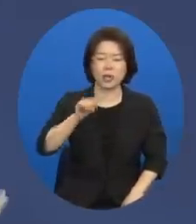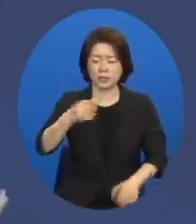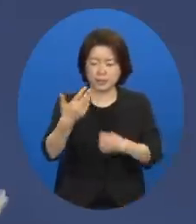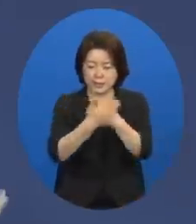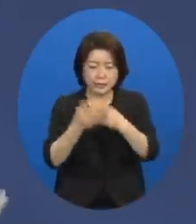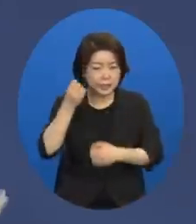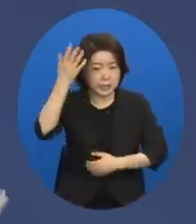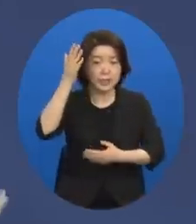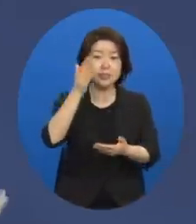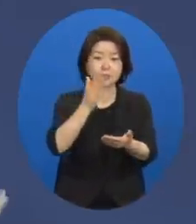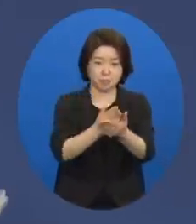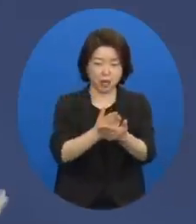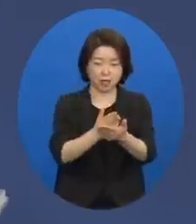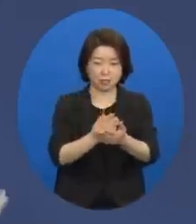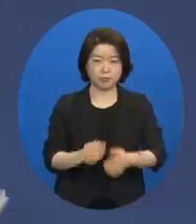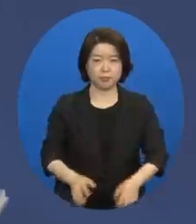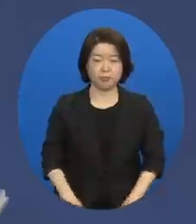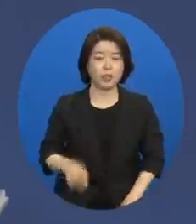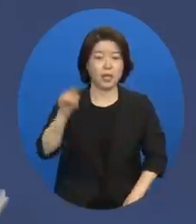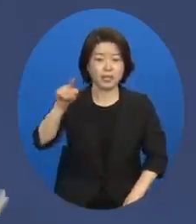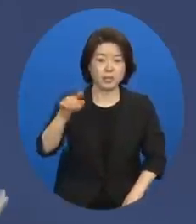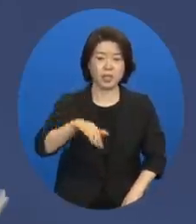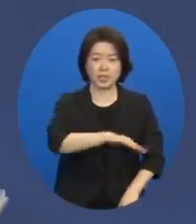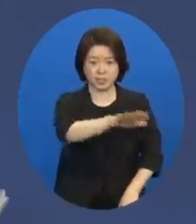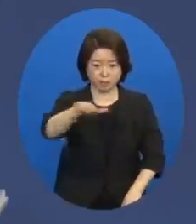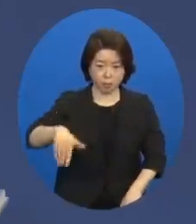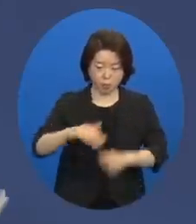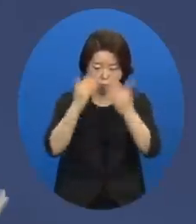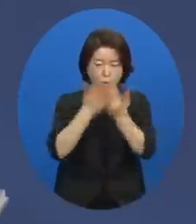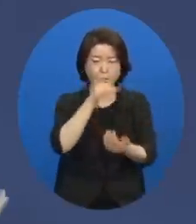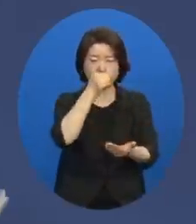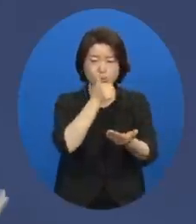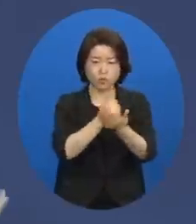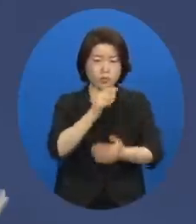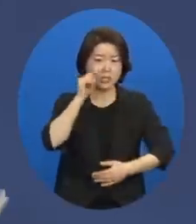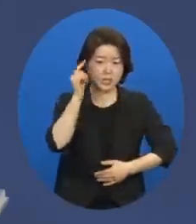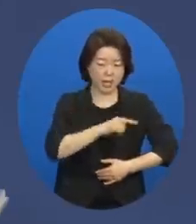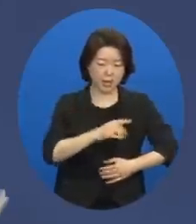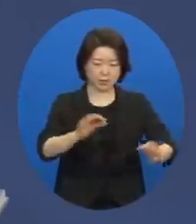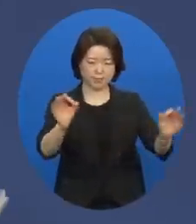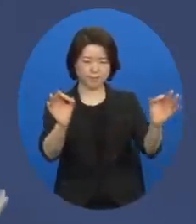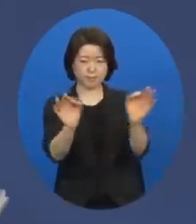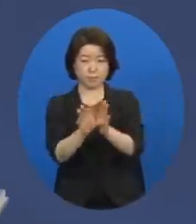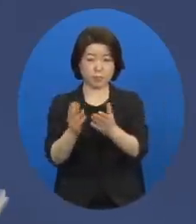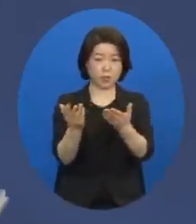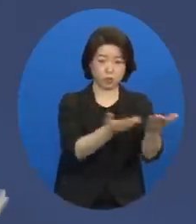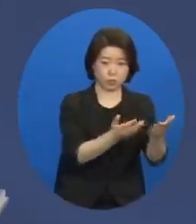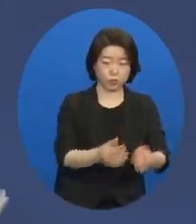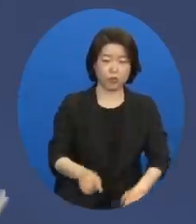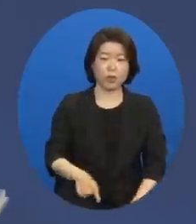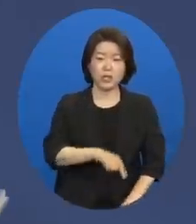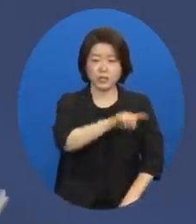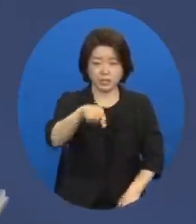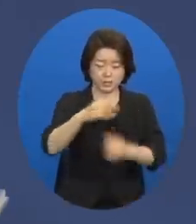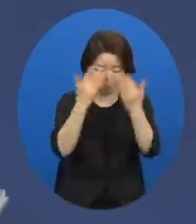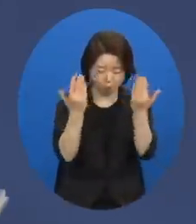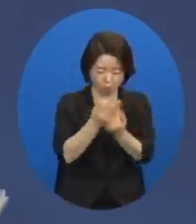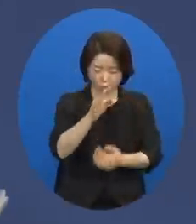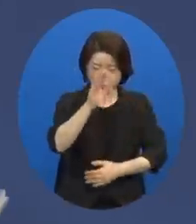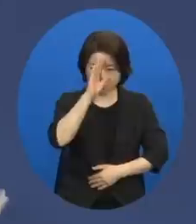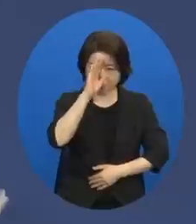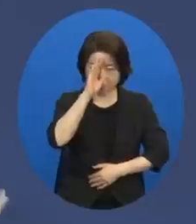은택을 잊지 말지어다. 3절 그가 내 모든 죄악을 사하시며 내 모든